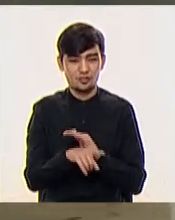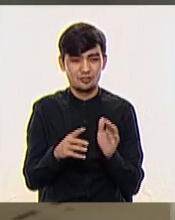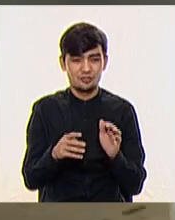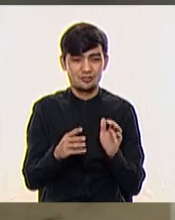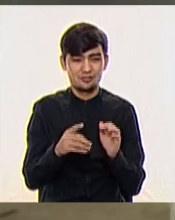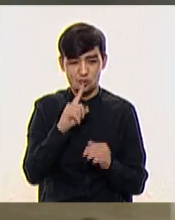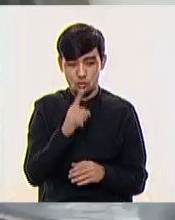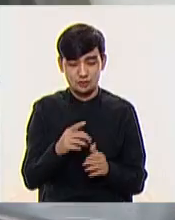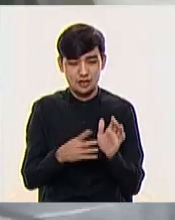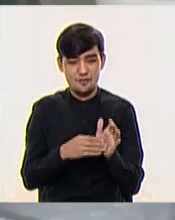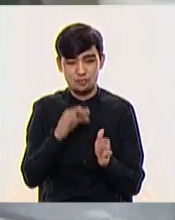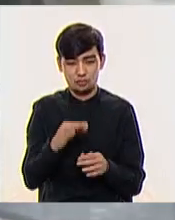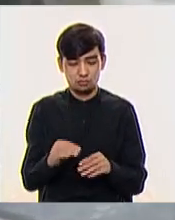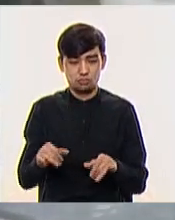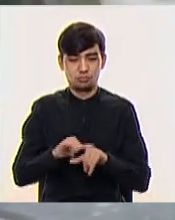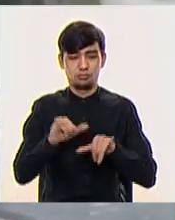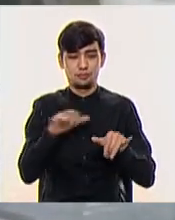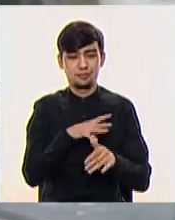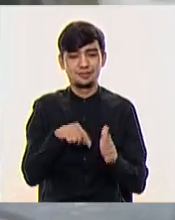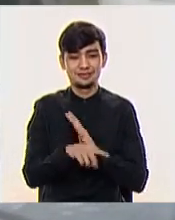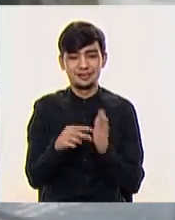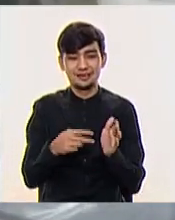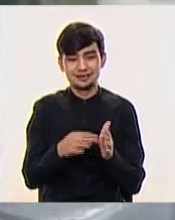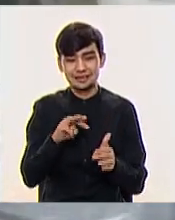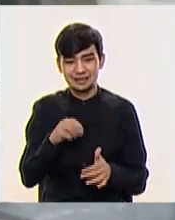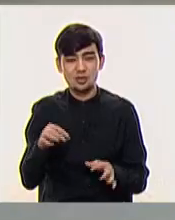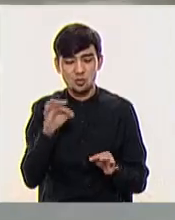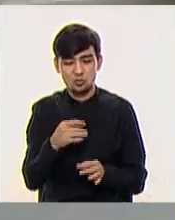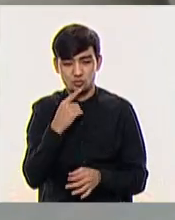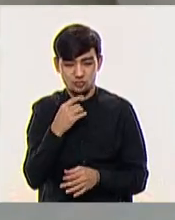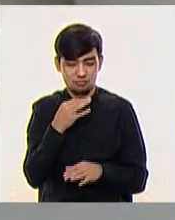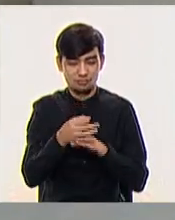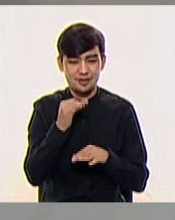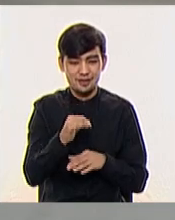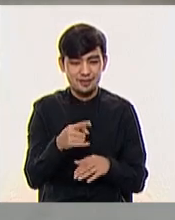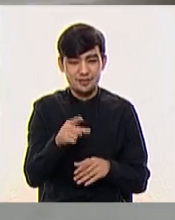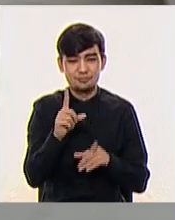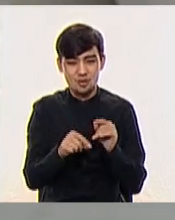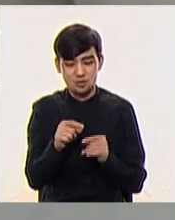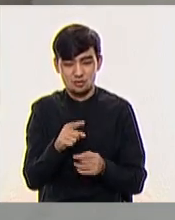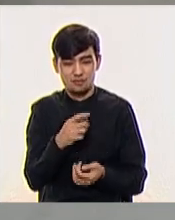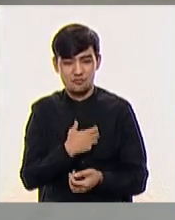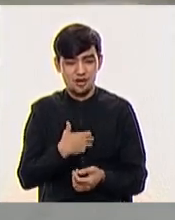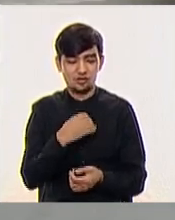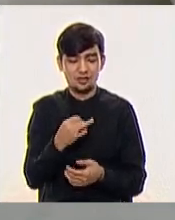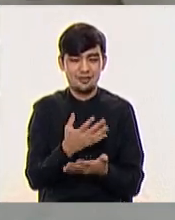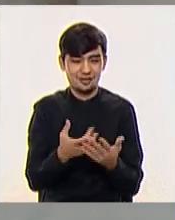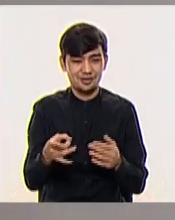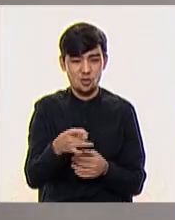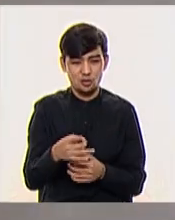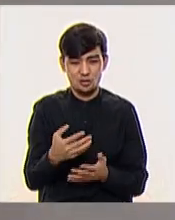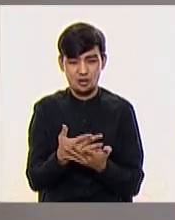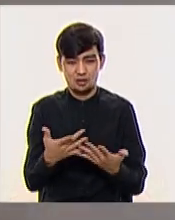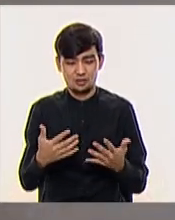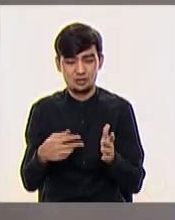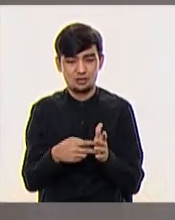по республике. Назвать точную цифру в тенге довольно сложно, ведь разброс цен на этот продукт в разных регионах просто огромный.